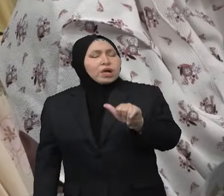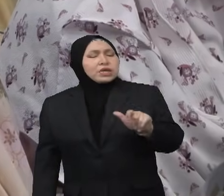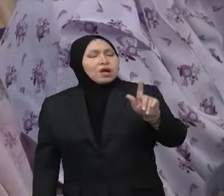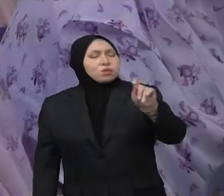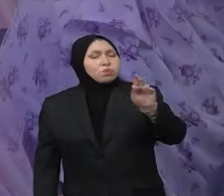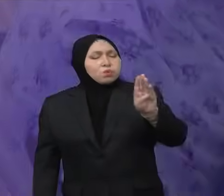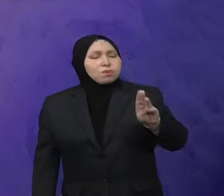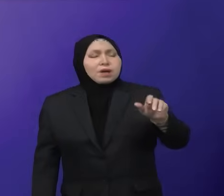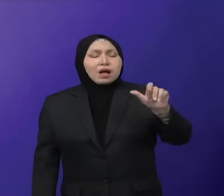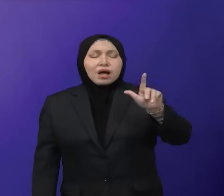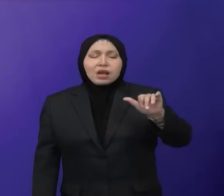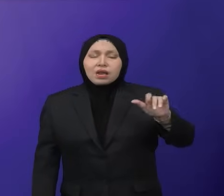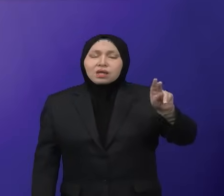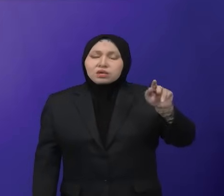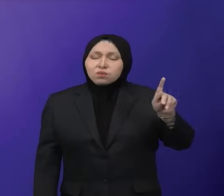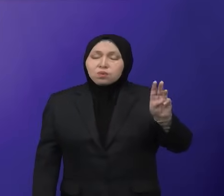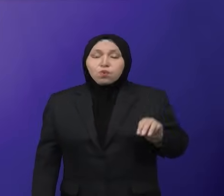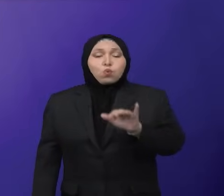Yatuba alaikum.